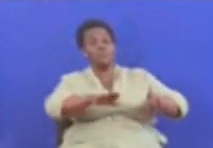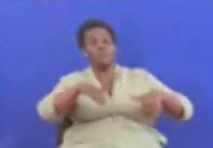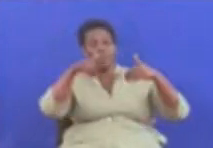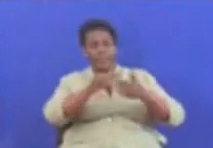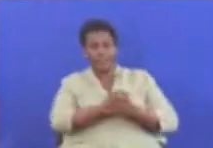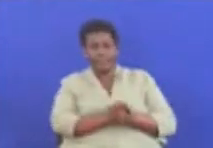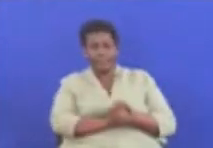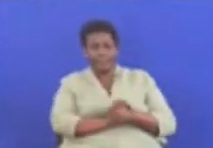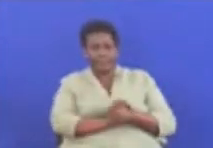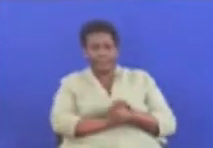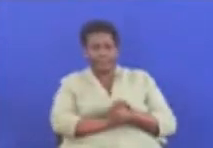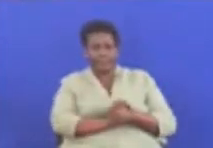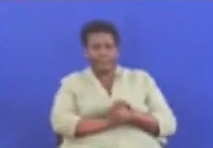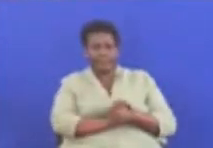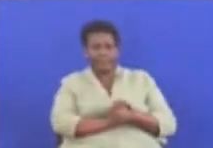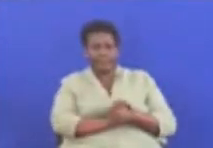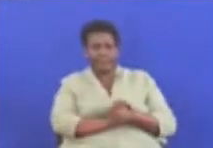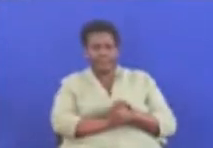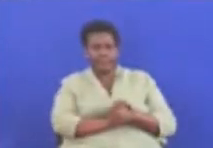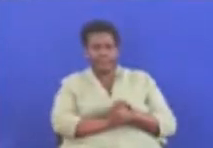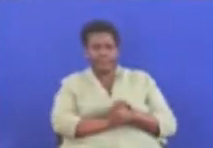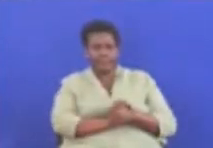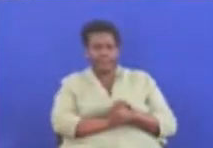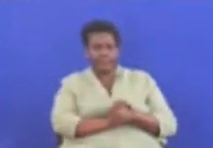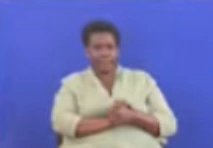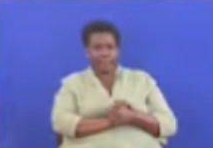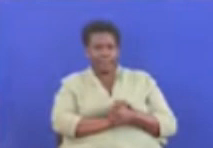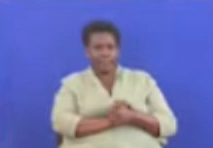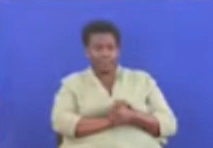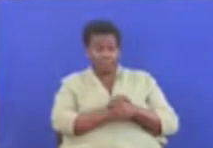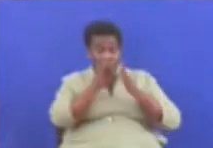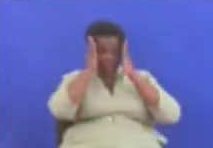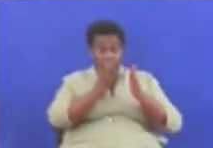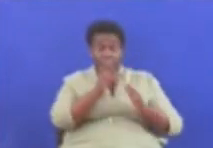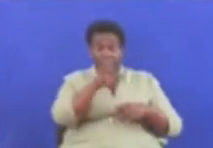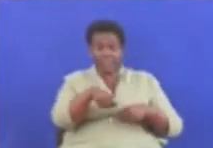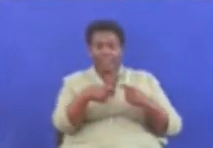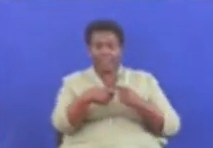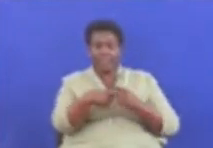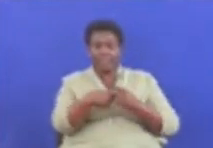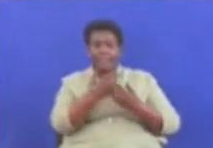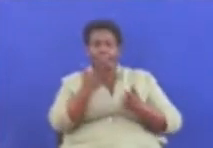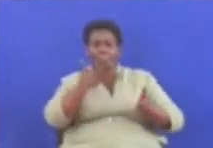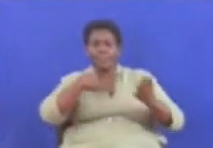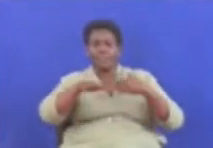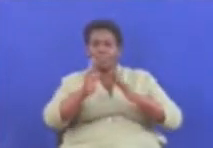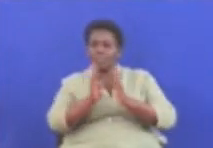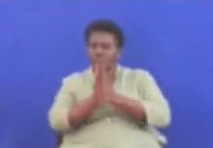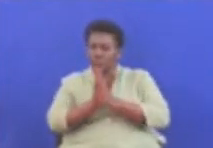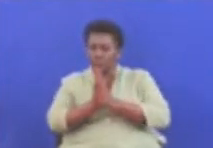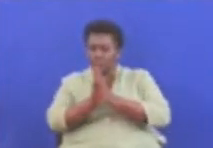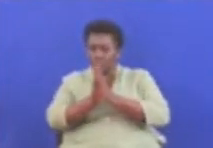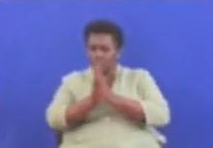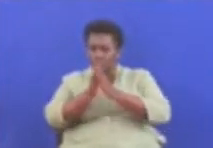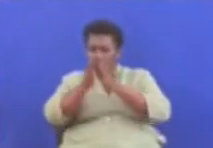lako tukufu. Mheshimiwa Spika, napenda kuchukua nafasi hii kumshukuru Mheshimiwa Daktari Damas